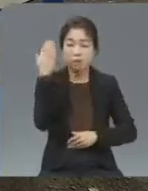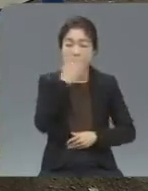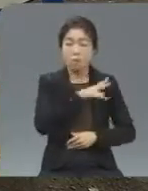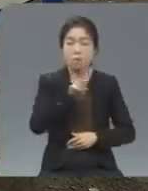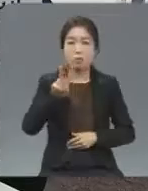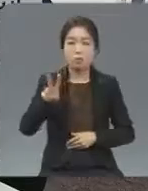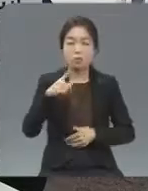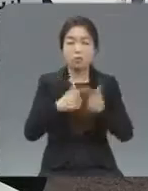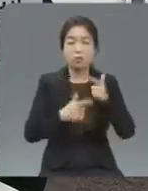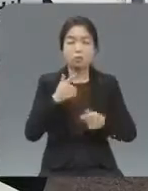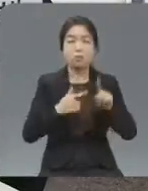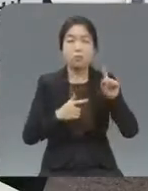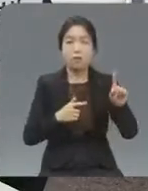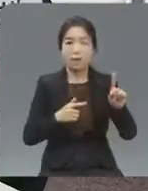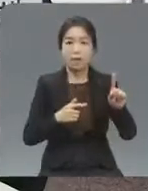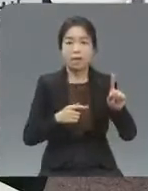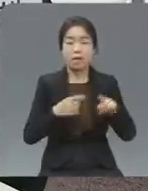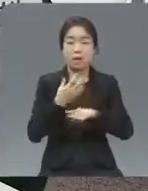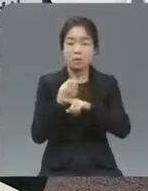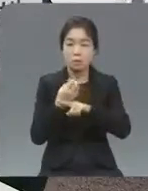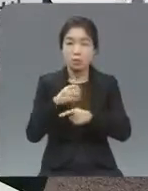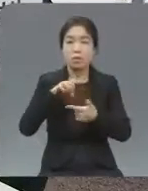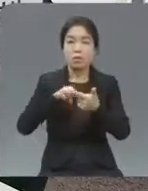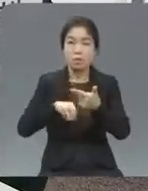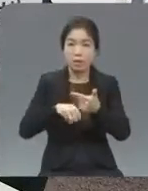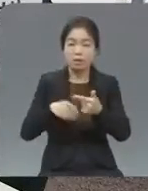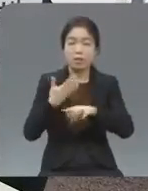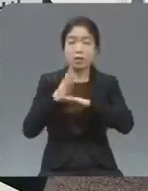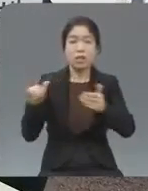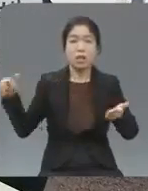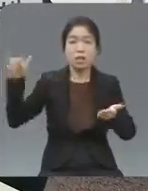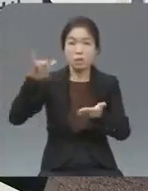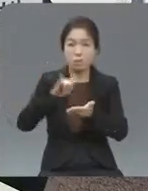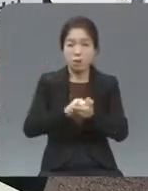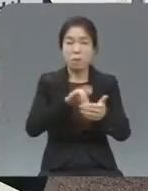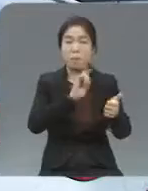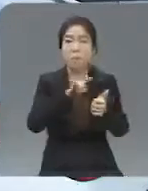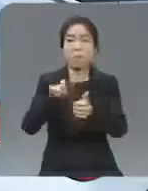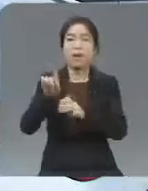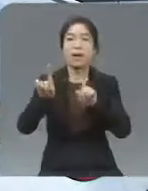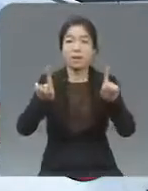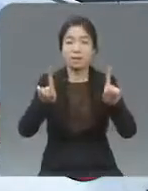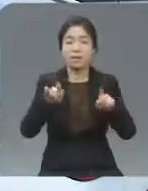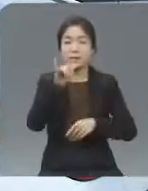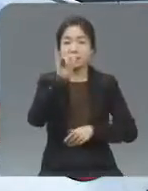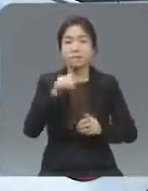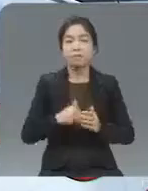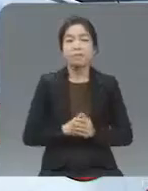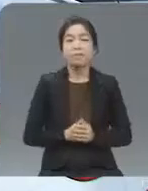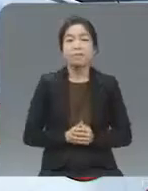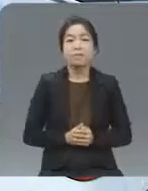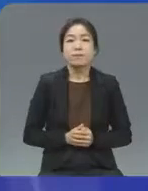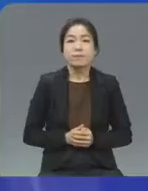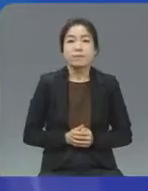여수에서 2명, 목포에서 1명, 보성과 나주에서 해외 유입 확진자가 각각 1명씩 나왔습니다.